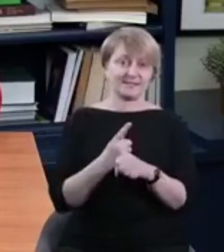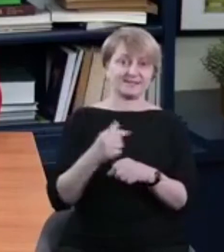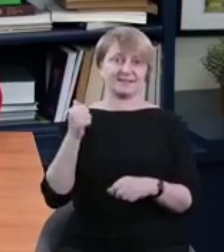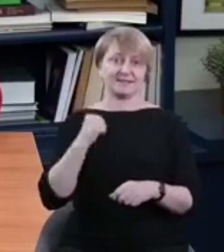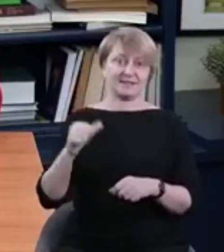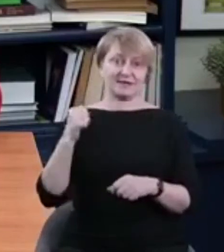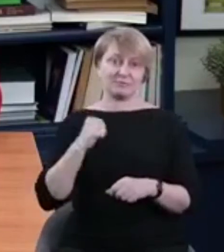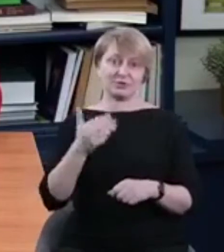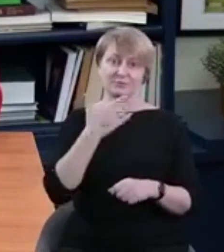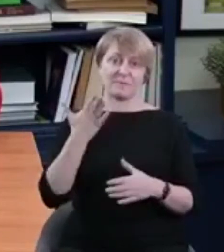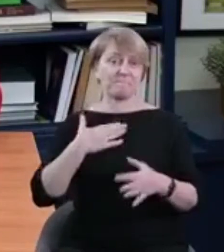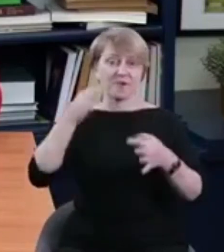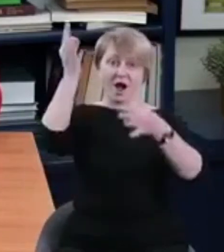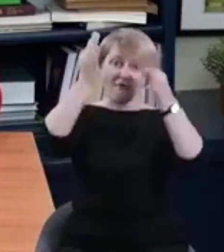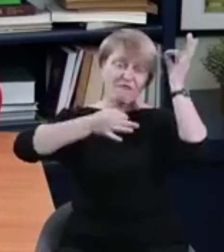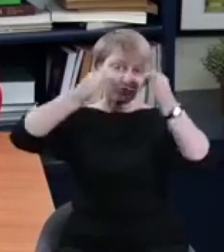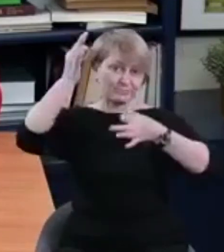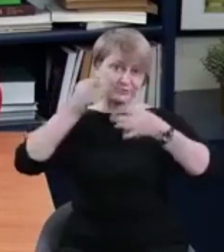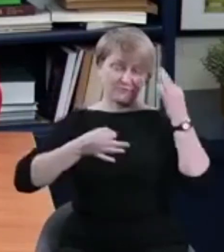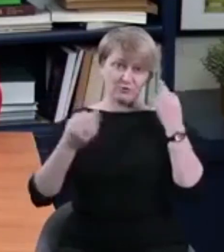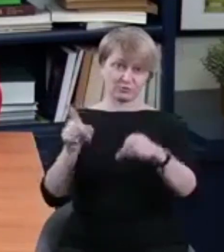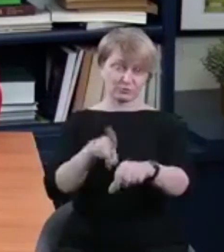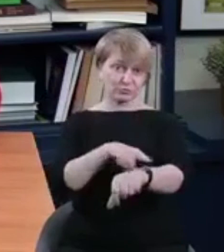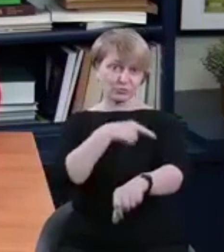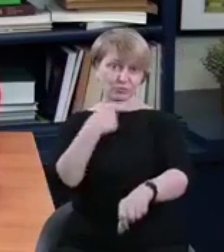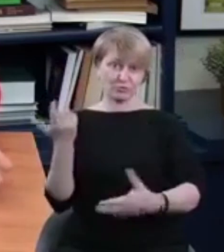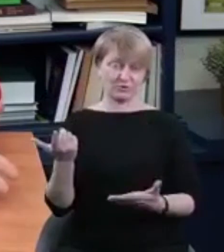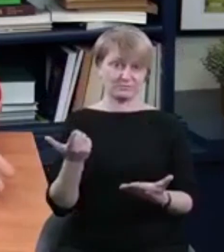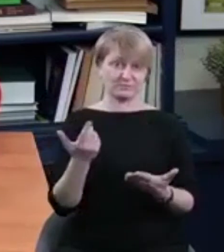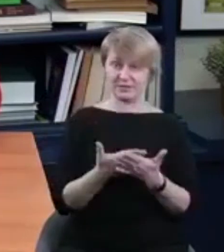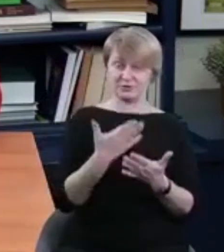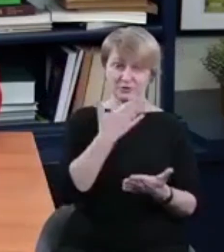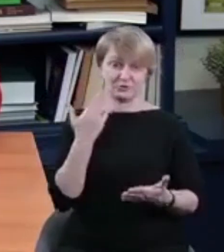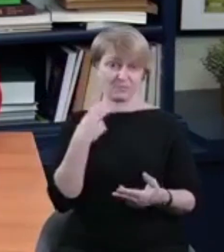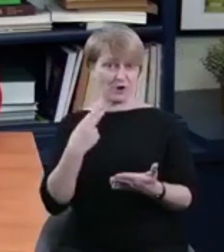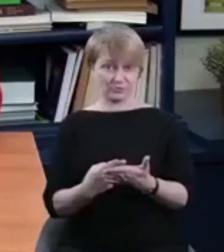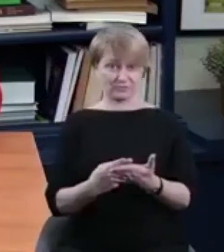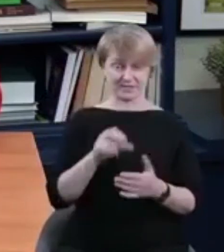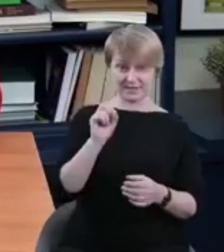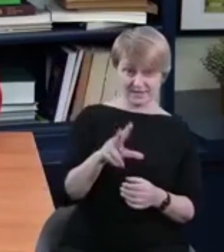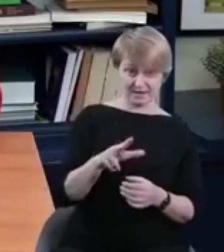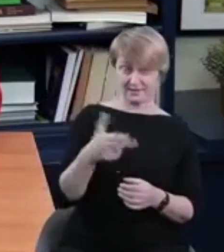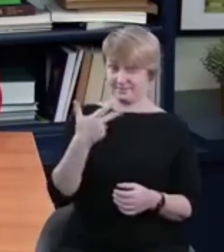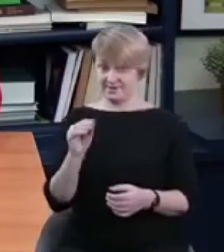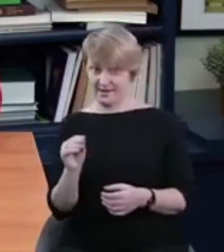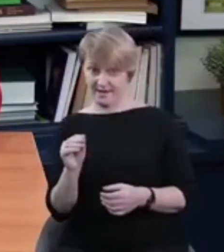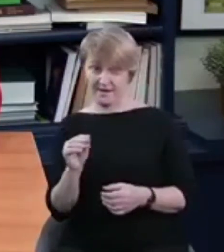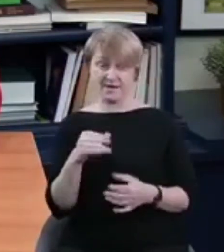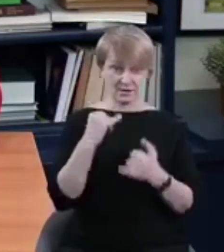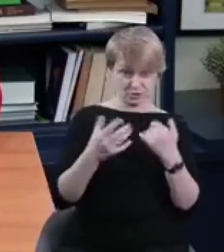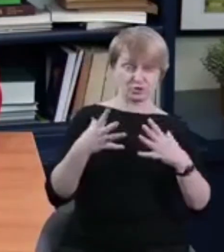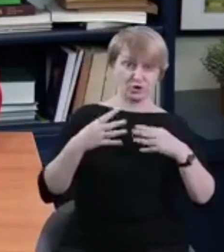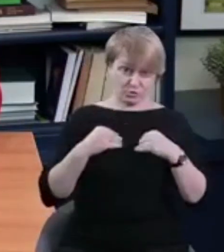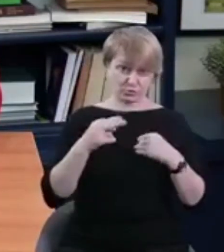wątpliwe dlaczego tak długo to trwa i dlaczego nie można powiedzieć tak albo nie bo przecież odpowiedź na nie też byłaby odpowiedzią która